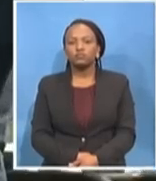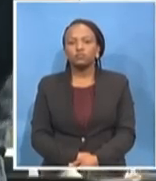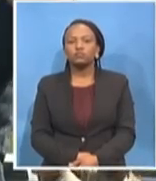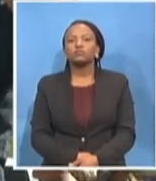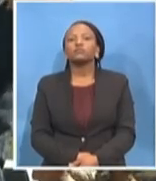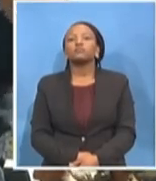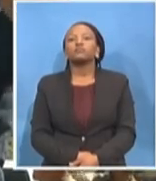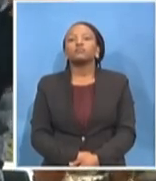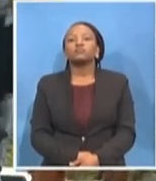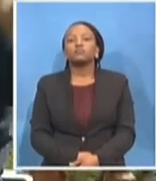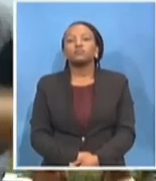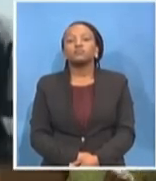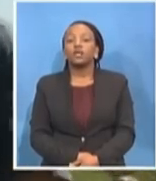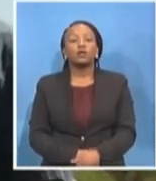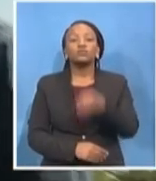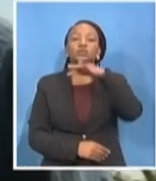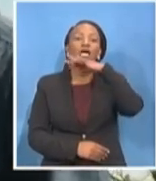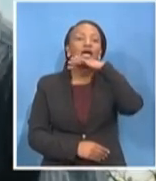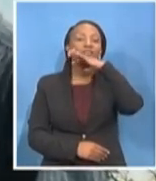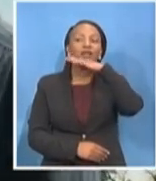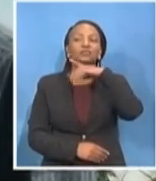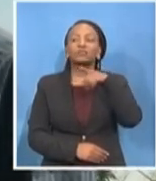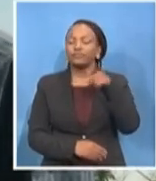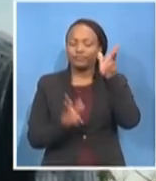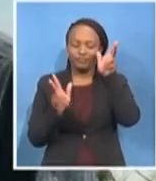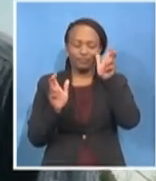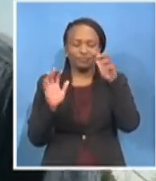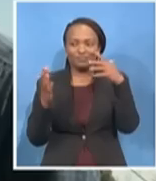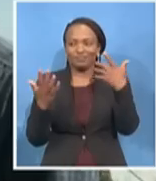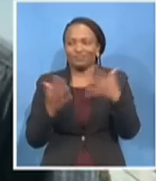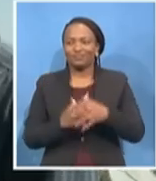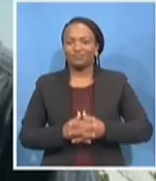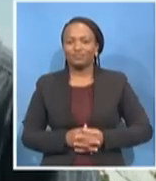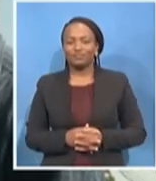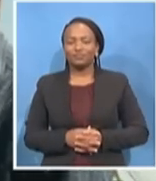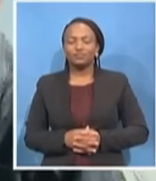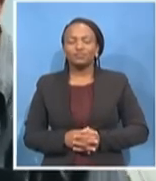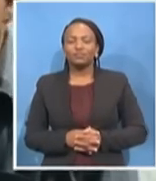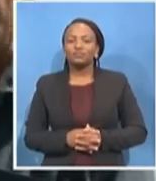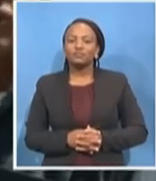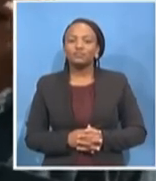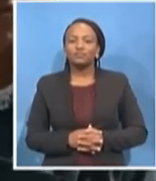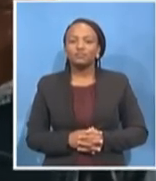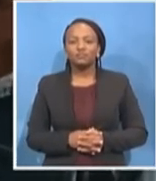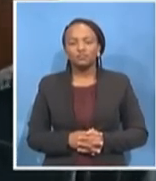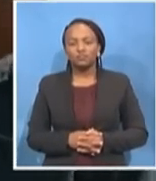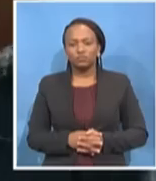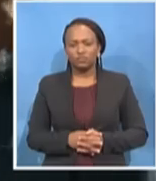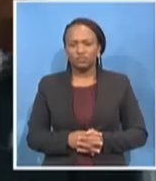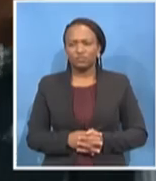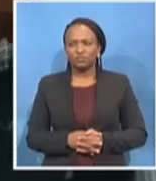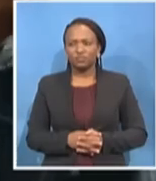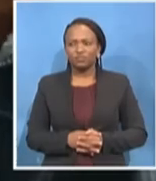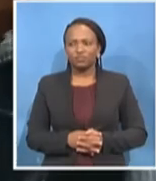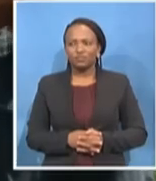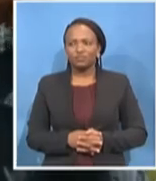Ben, swak kommunikasie, daar is 400 van ons mense reeds daar onder. Gaan ons hier staan en nonsens praat of gaan